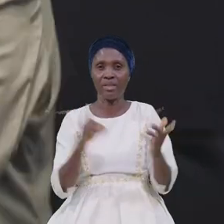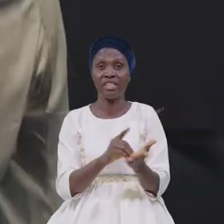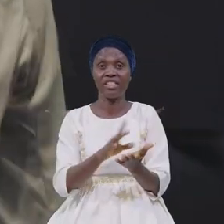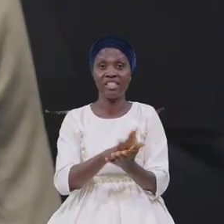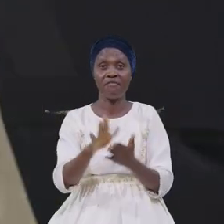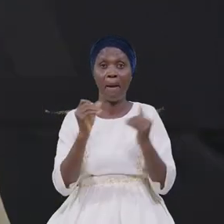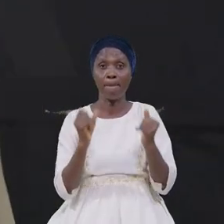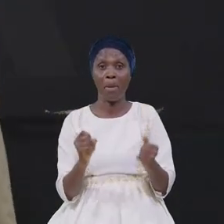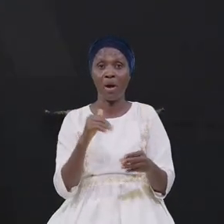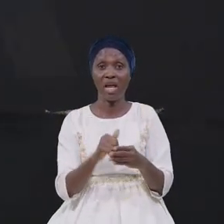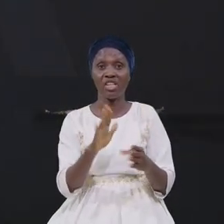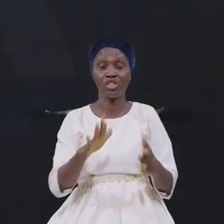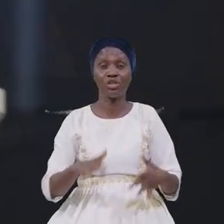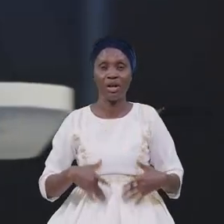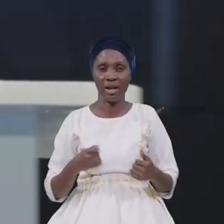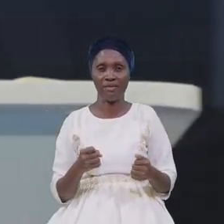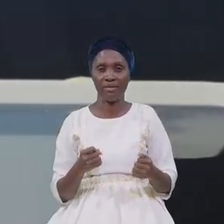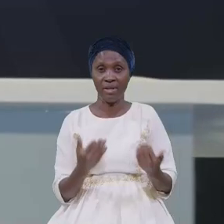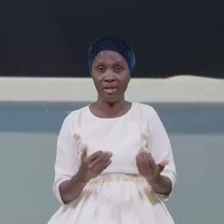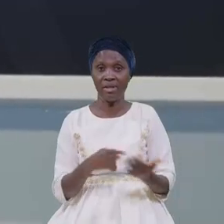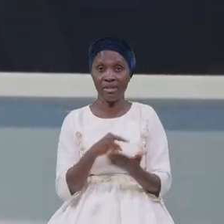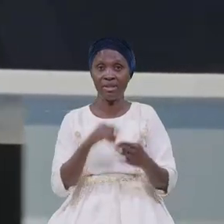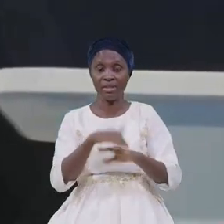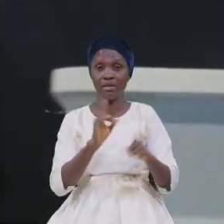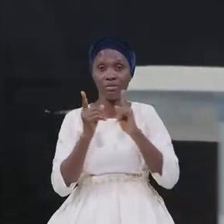vie. Je vous parle ce soir